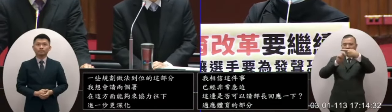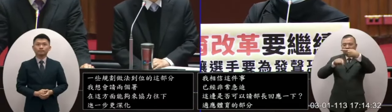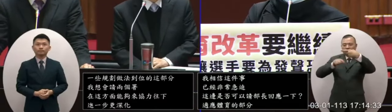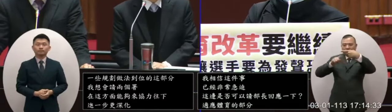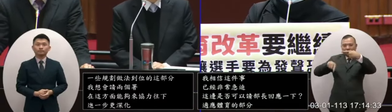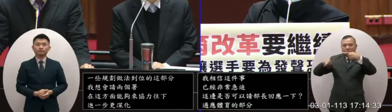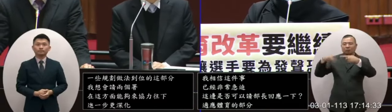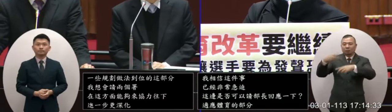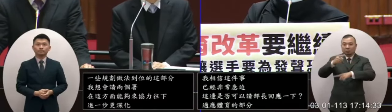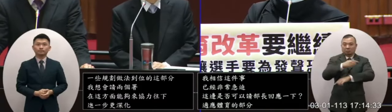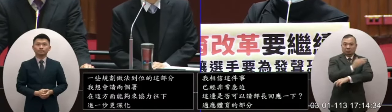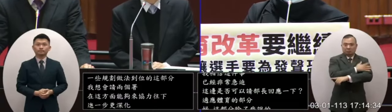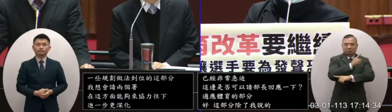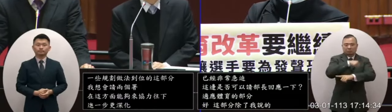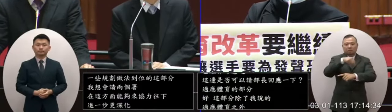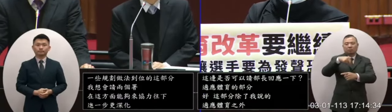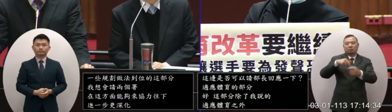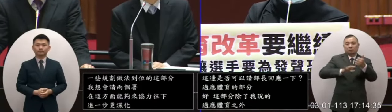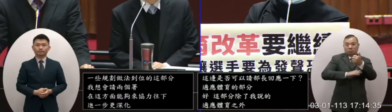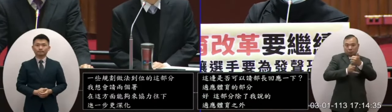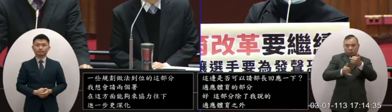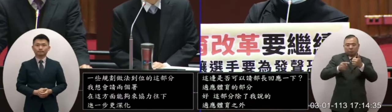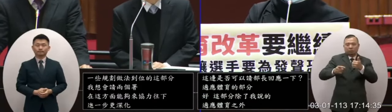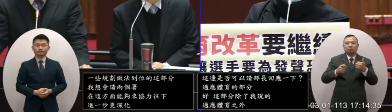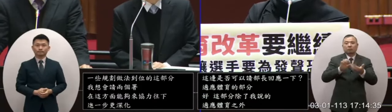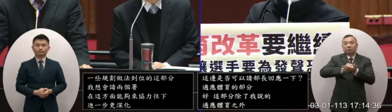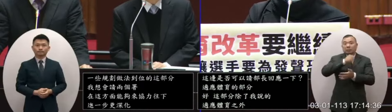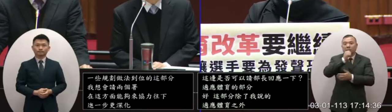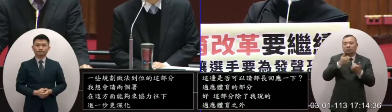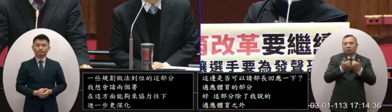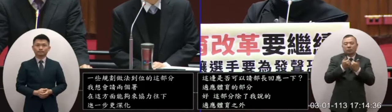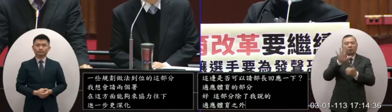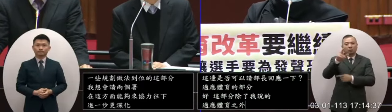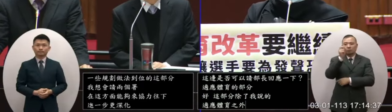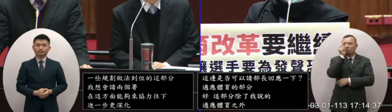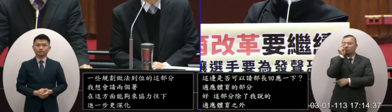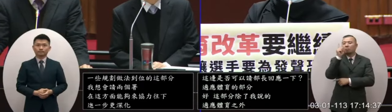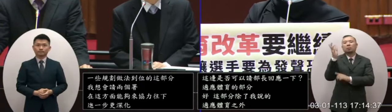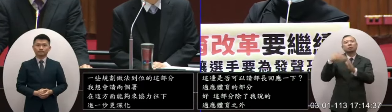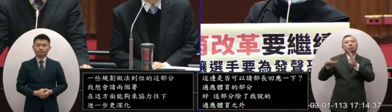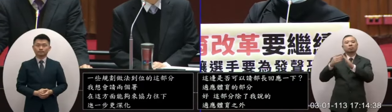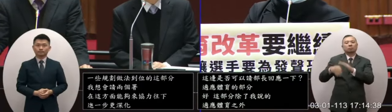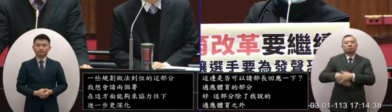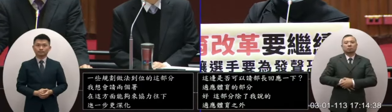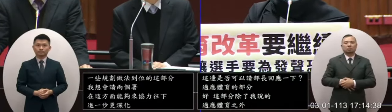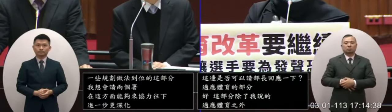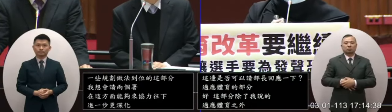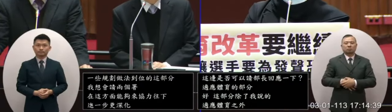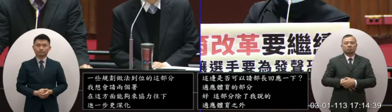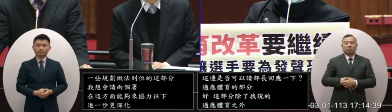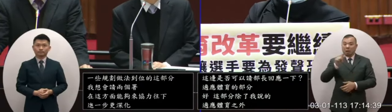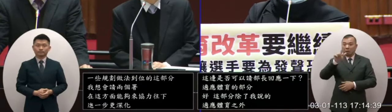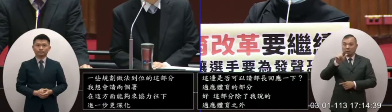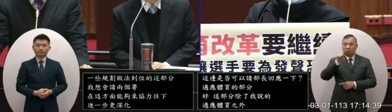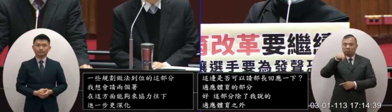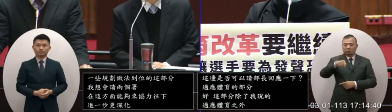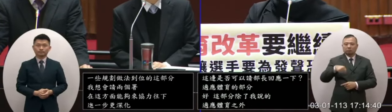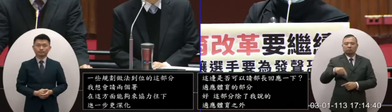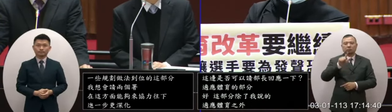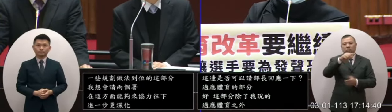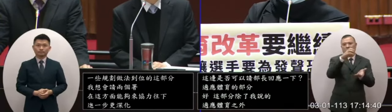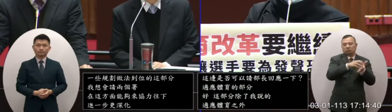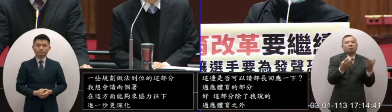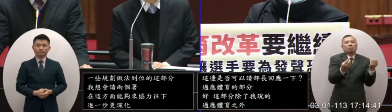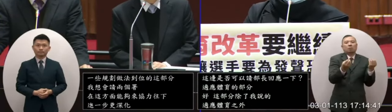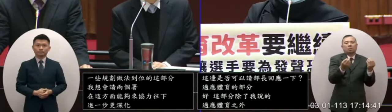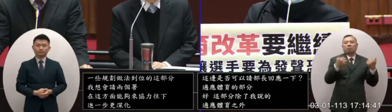委员开了一个记者会，就是有一个宜兰的学校，他用了没有正式教师资格也没有特教老师专业的